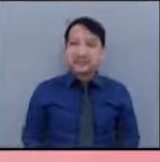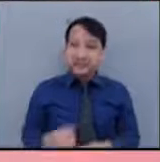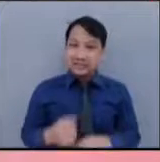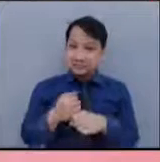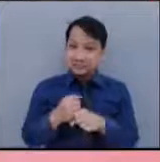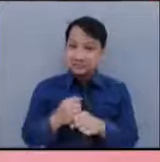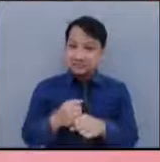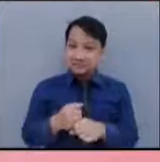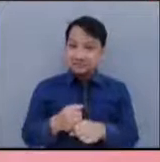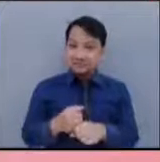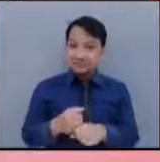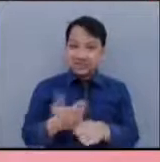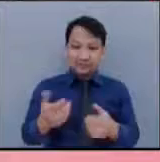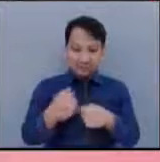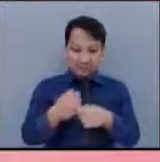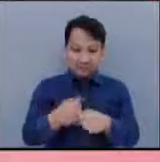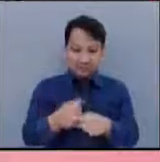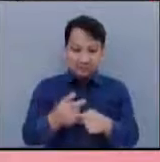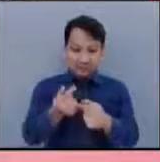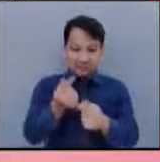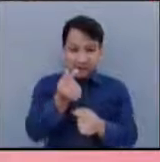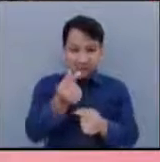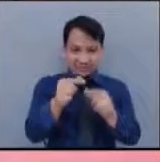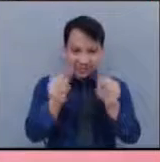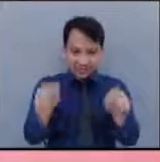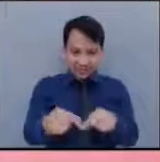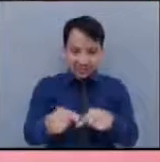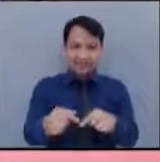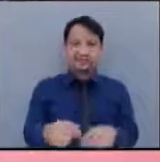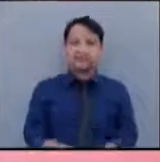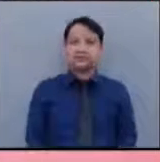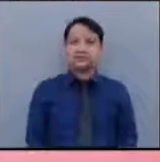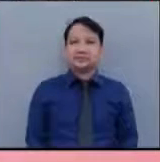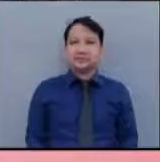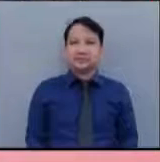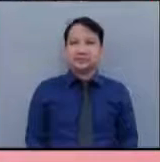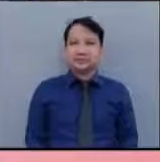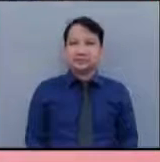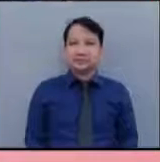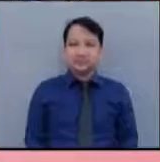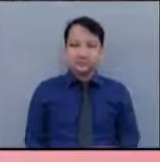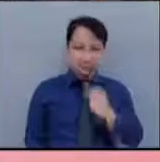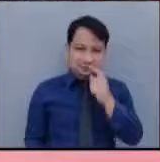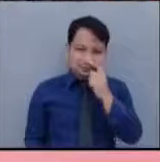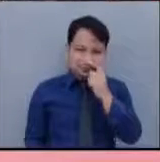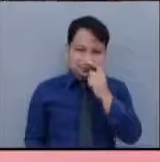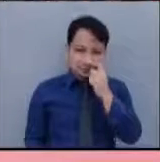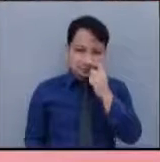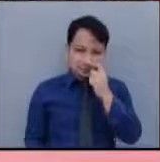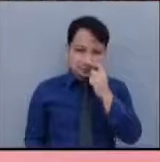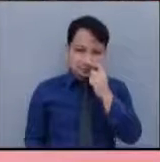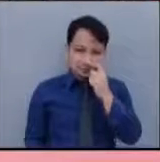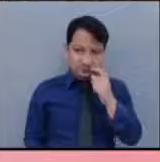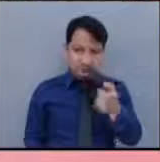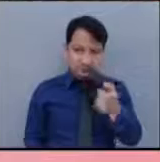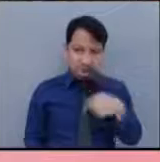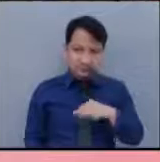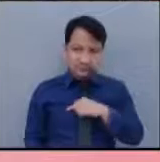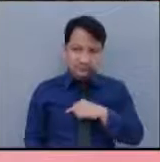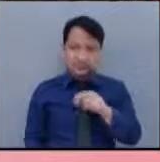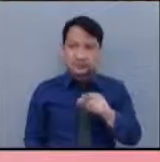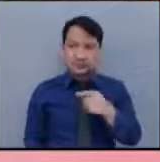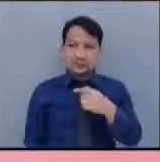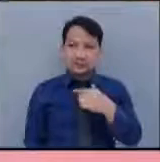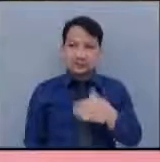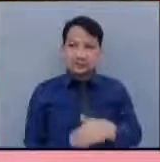puso. Heart. Oo. Kaya parang botay. Yan. Ako puso ang naiisip ko dito, Gap. Puso. Siyempre,